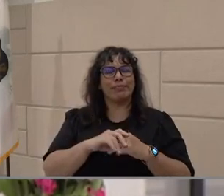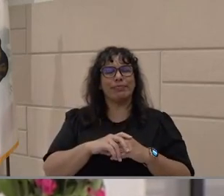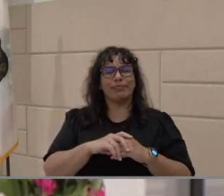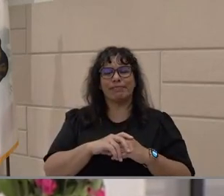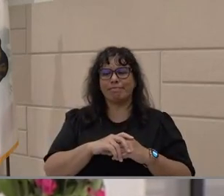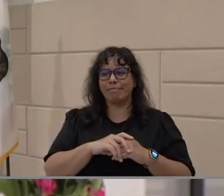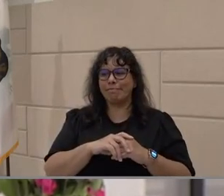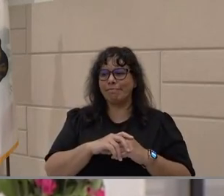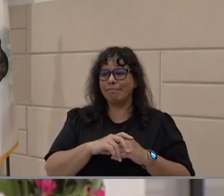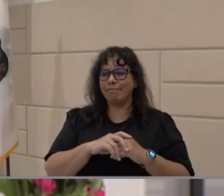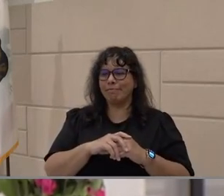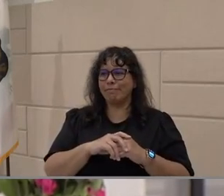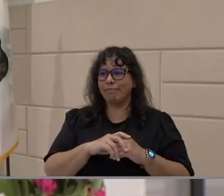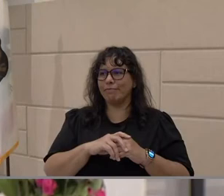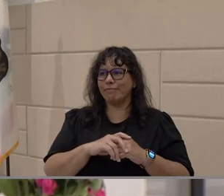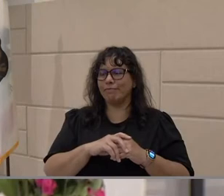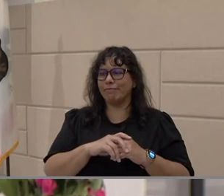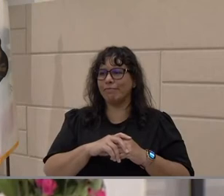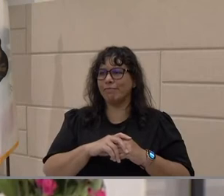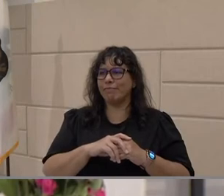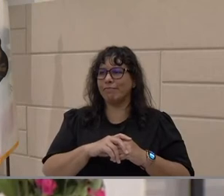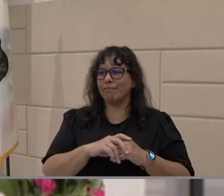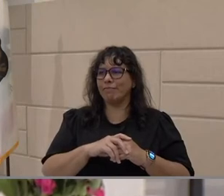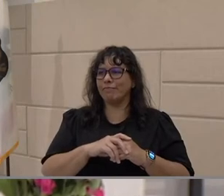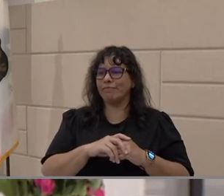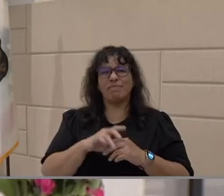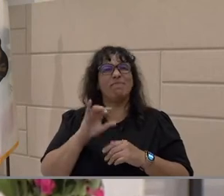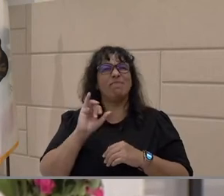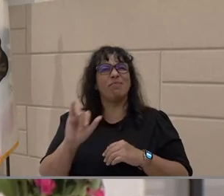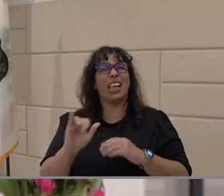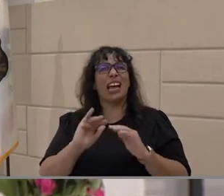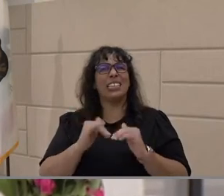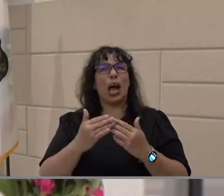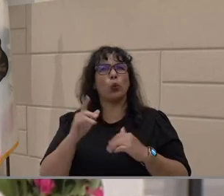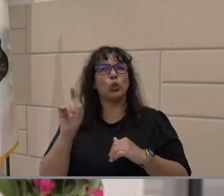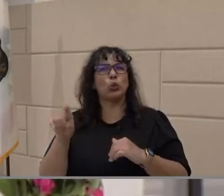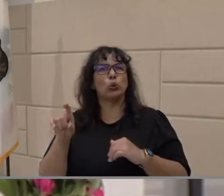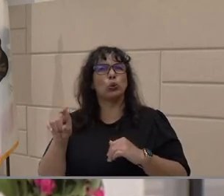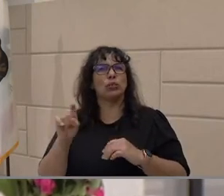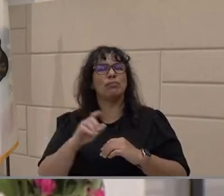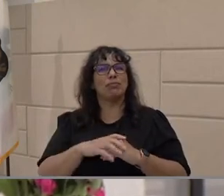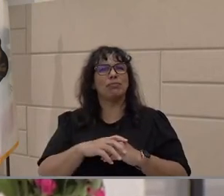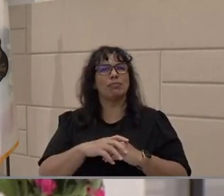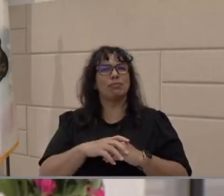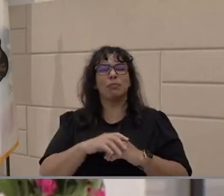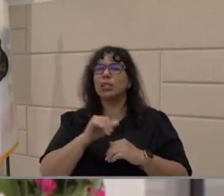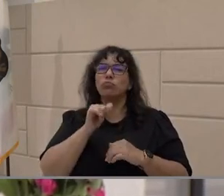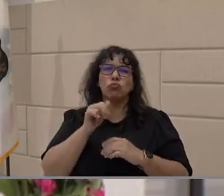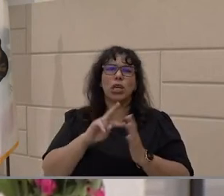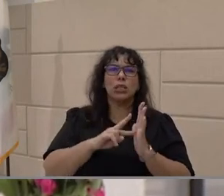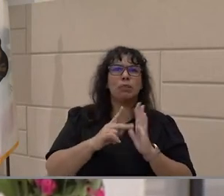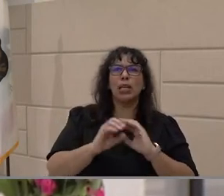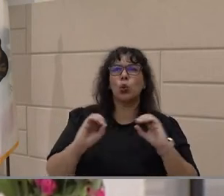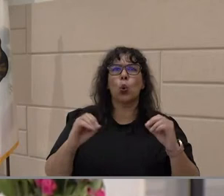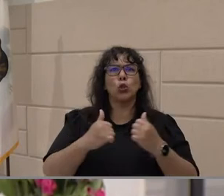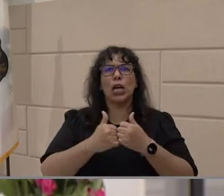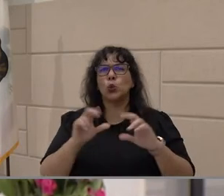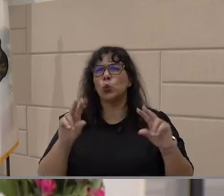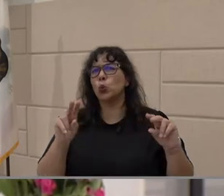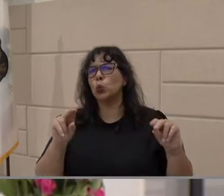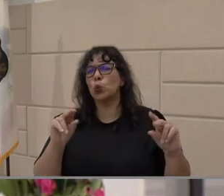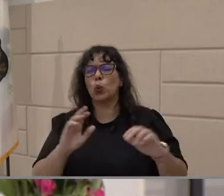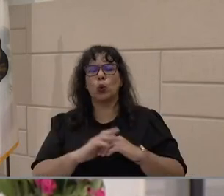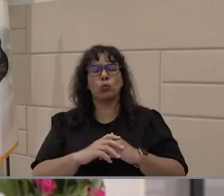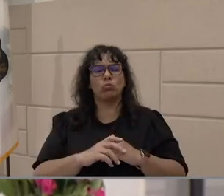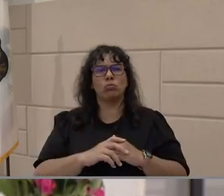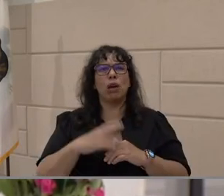เลือกตีมวยให้ได้แล้วเตียงครูเตียงซะตลอบโจสลาเรียนวิ่งนี่มันแมนเมนในทาวิเจียเกกางเ